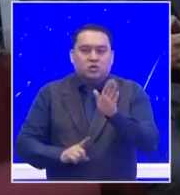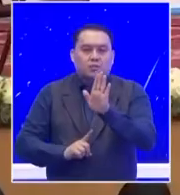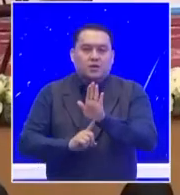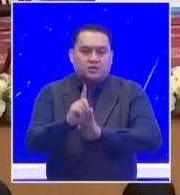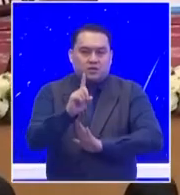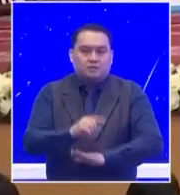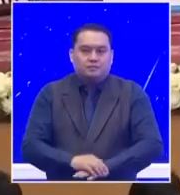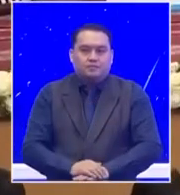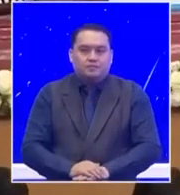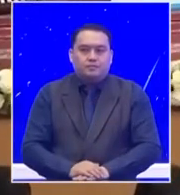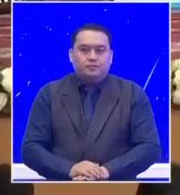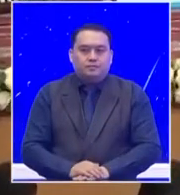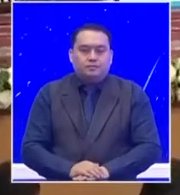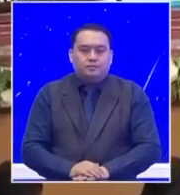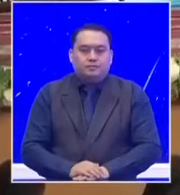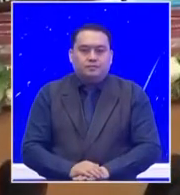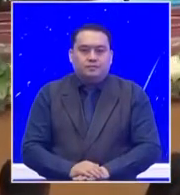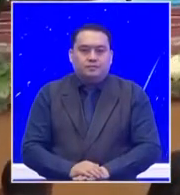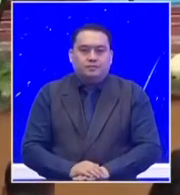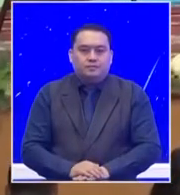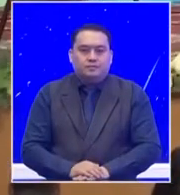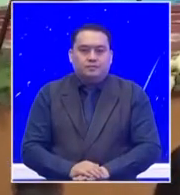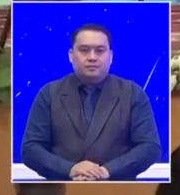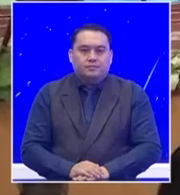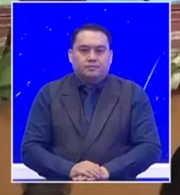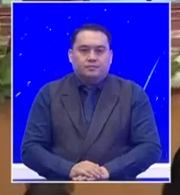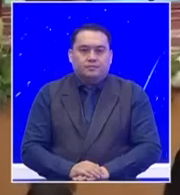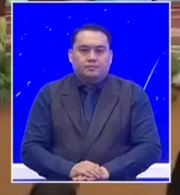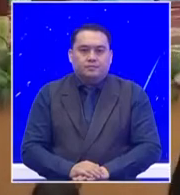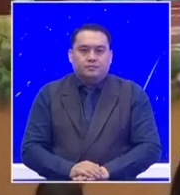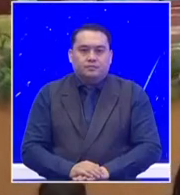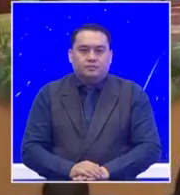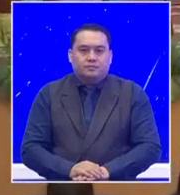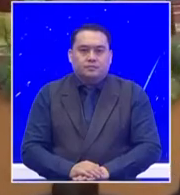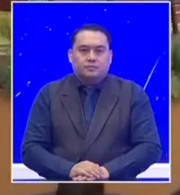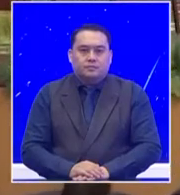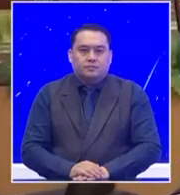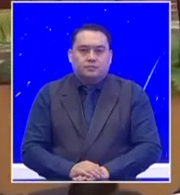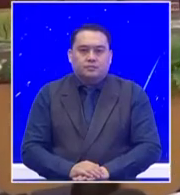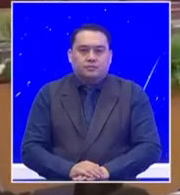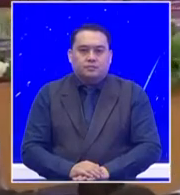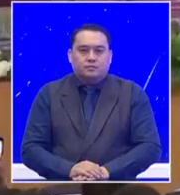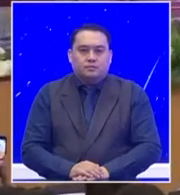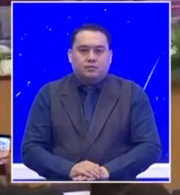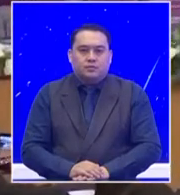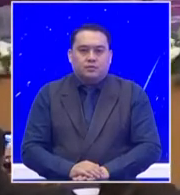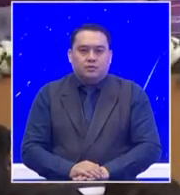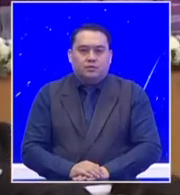басталды. Сөр білдірмей, алдыңызда тұнжырап тұрдым күлмей, баян жоқ бақыттың кімге керек, бәрде